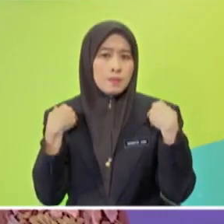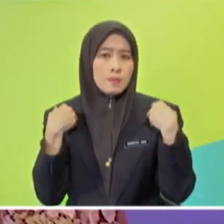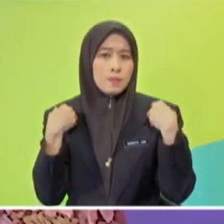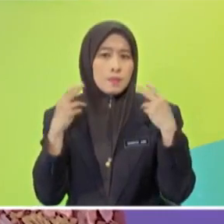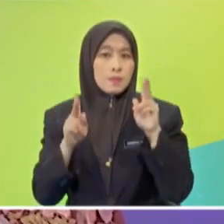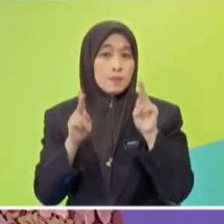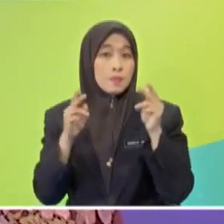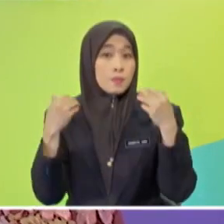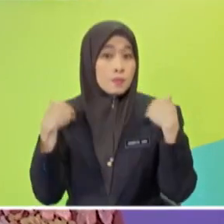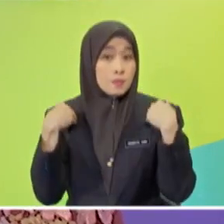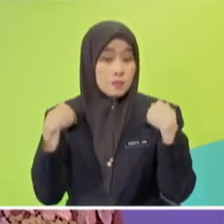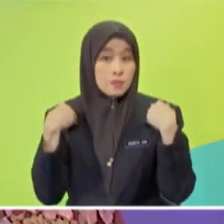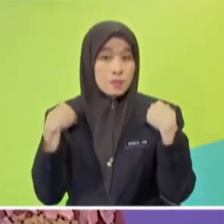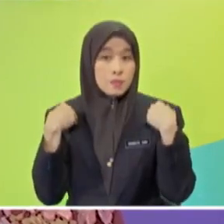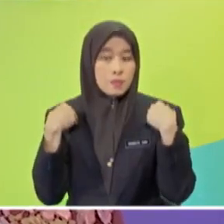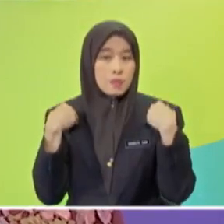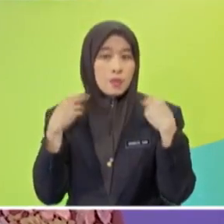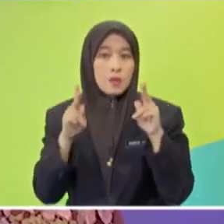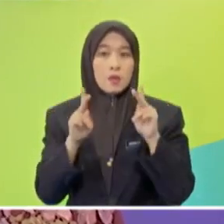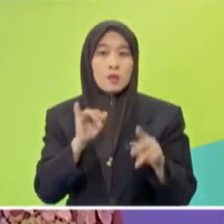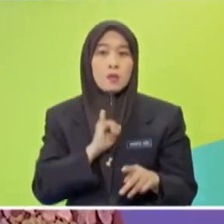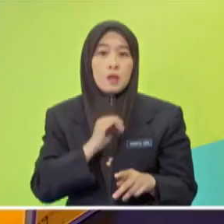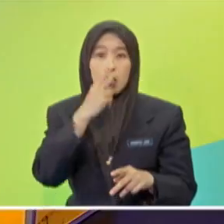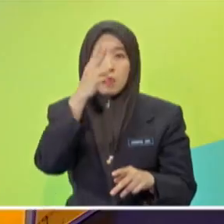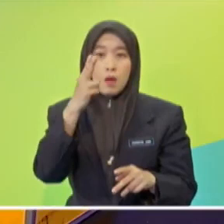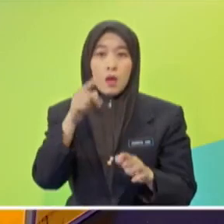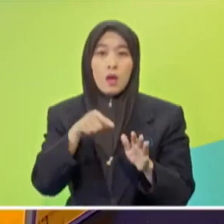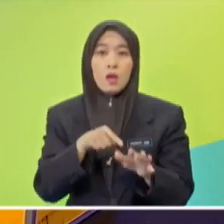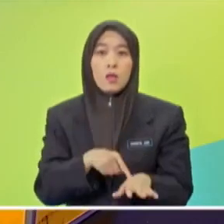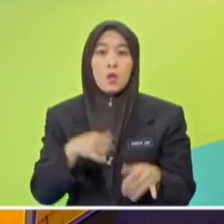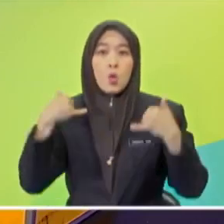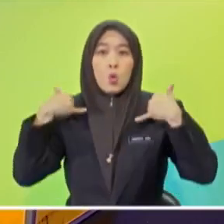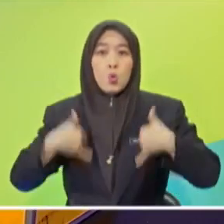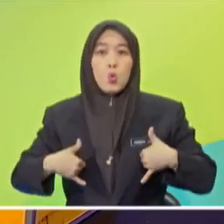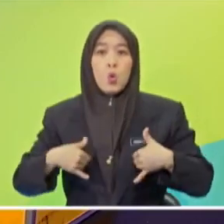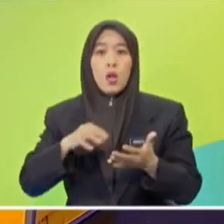ada eee kalau saya baru nampak di jualan murah